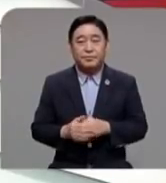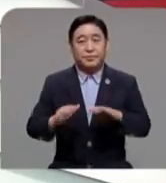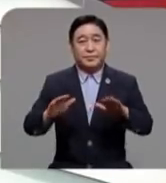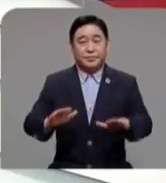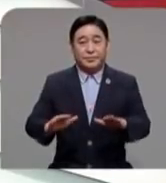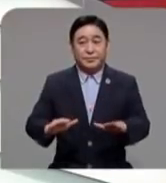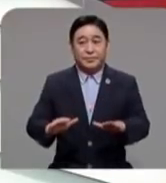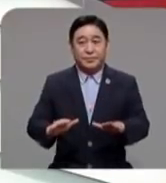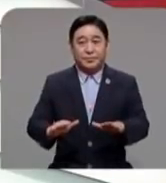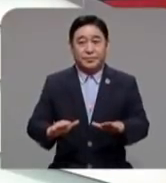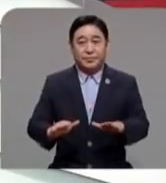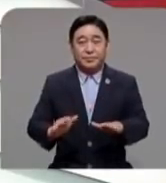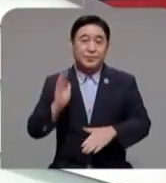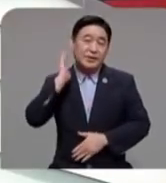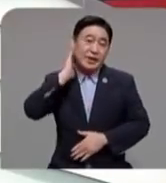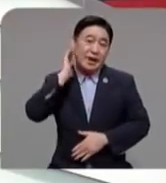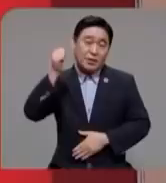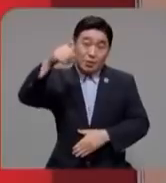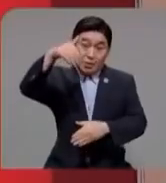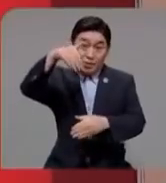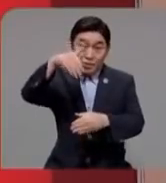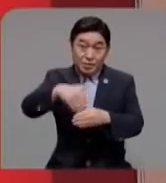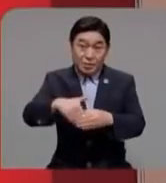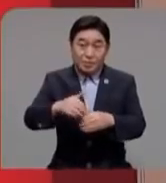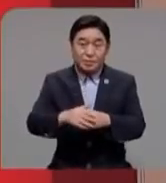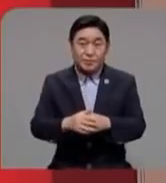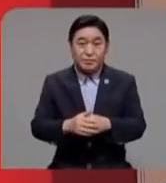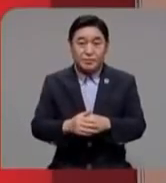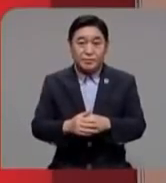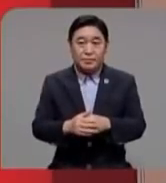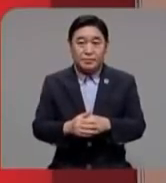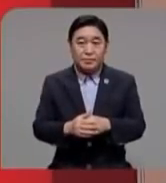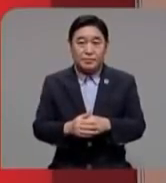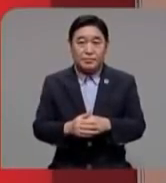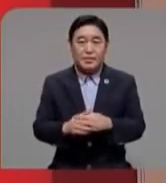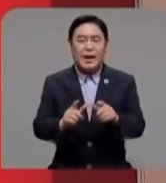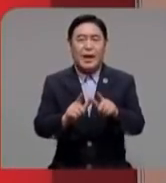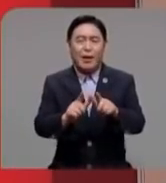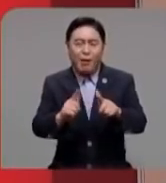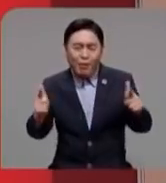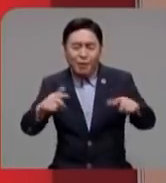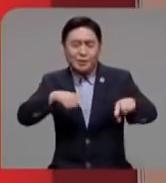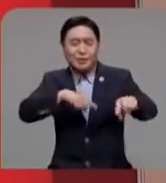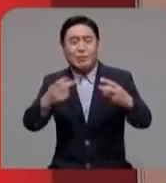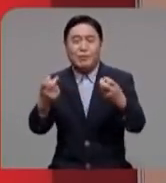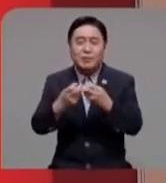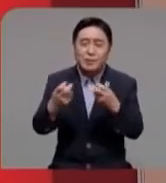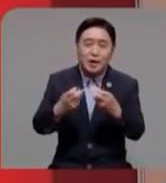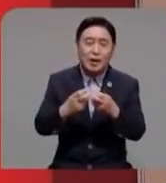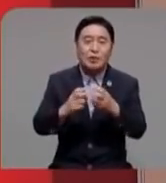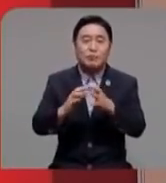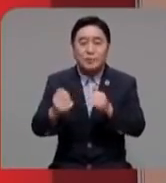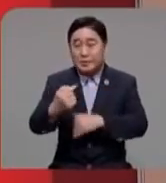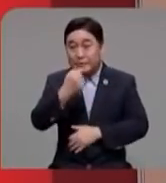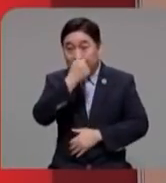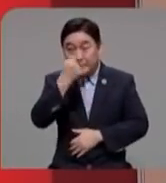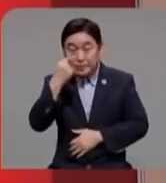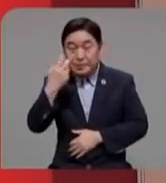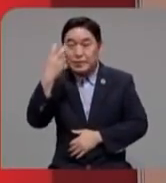이번 그 대선은 뭐 여러 가지 그 정책에 관한 또 국민